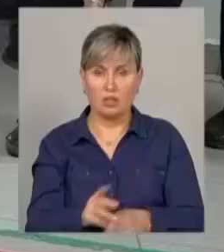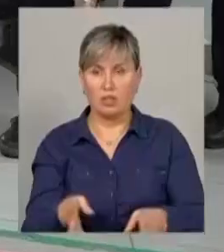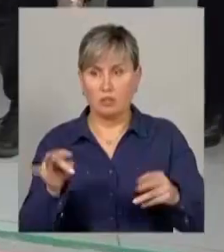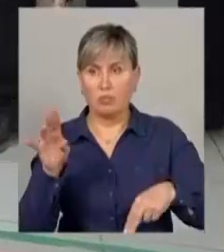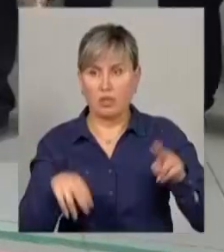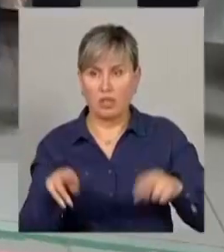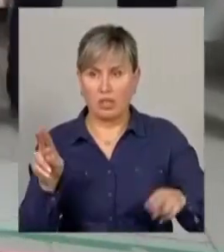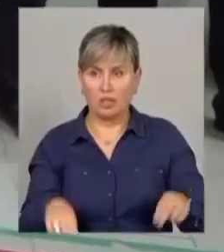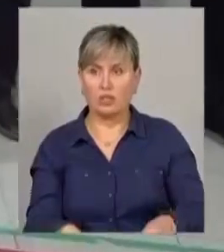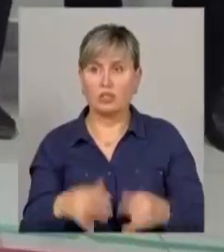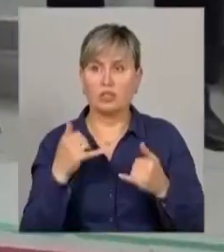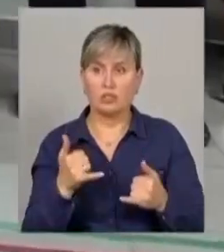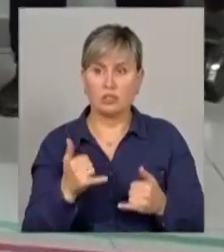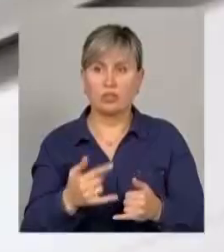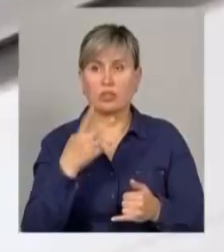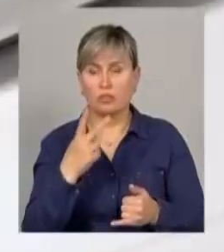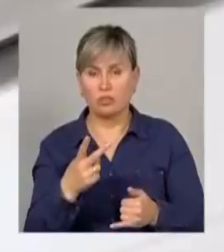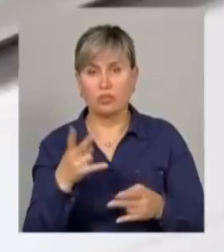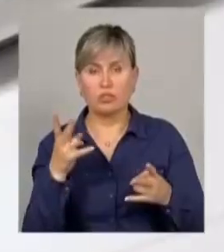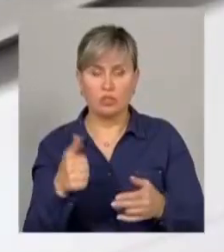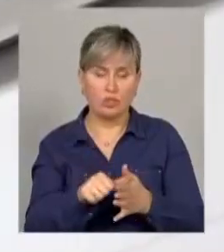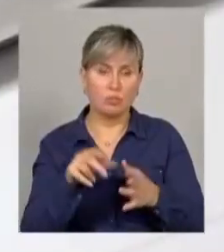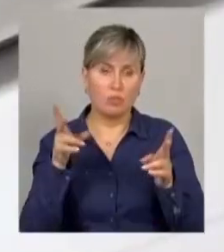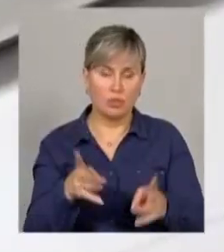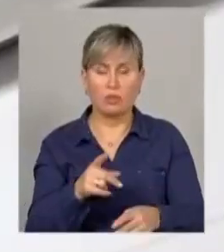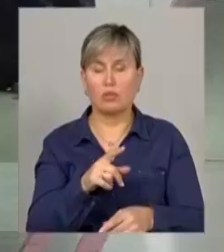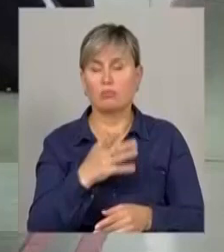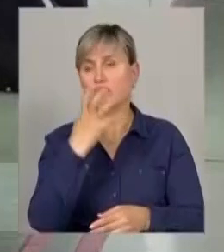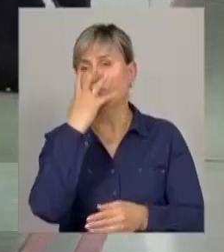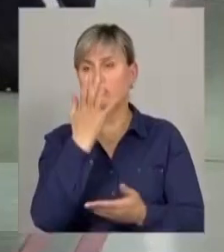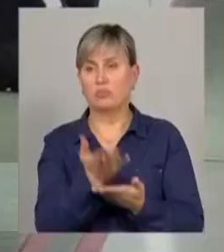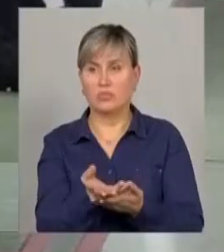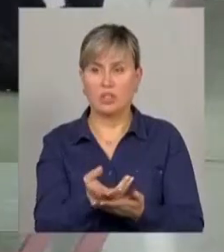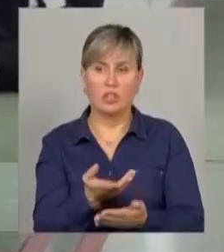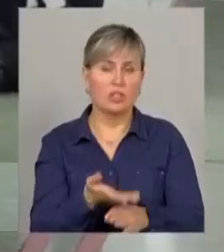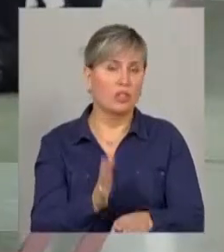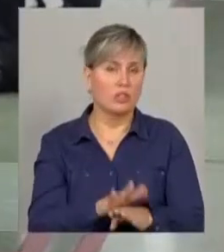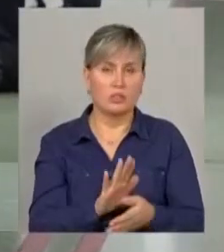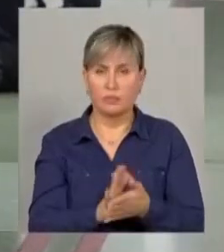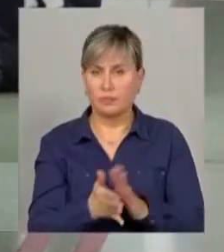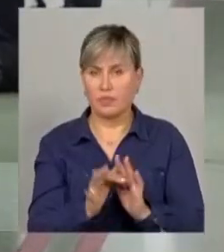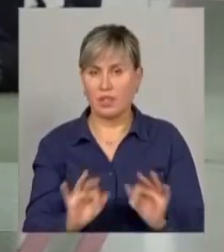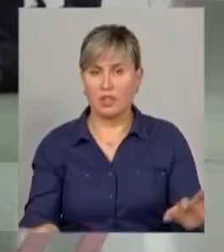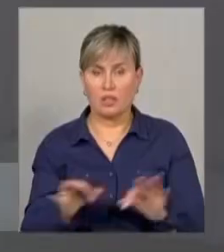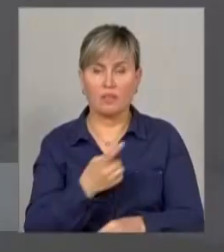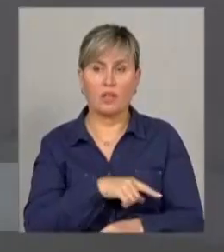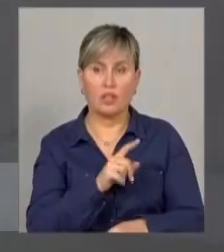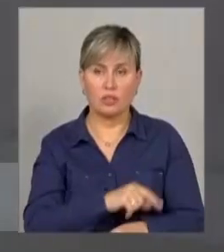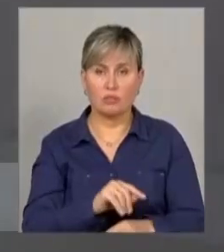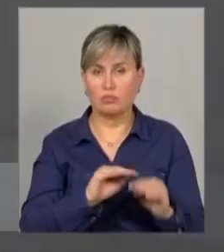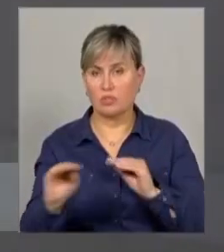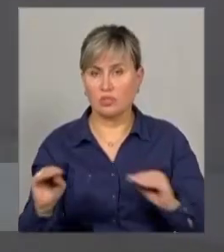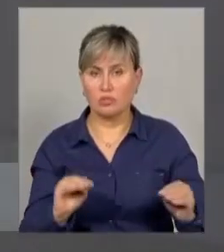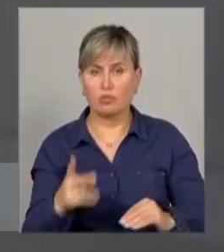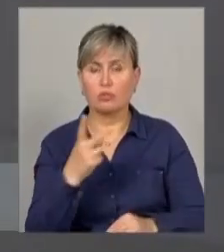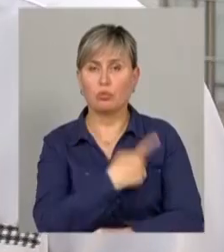покрашены. Сейчас двое из шести пострадавших находятся в реанимации. Их состояние тяжелое, рассказали врачи. Пациентов разместили в